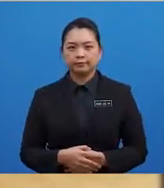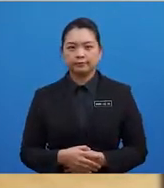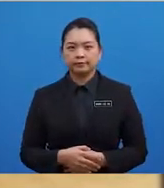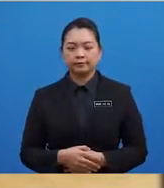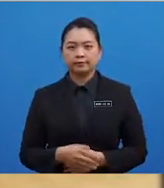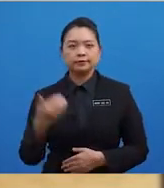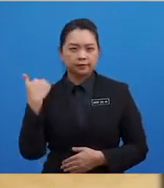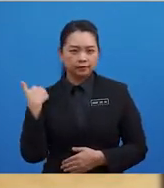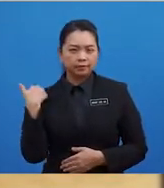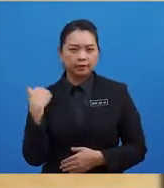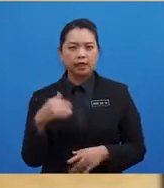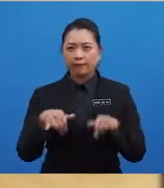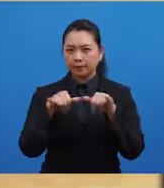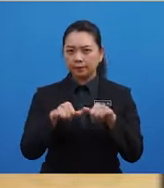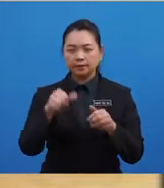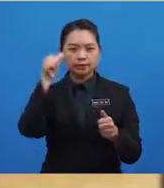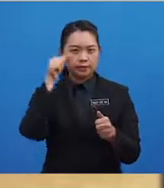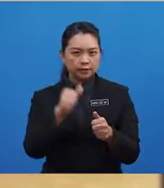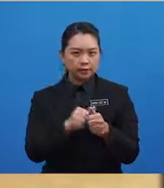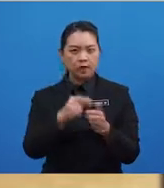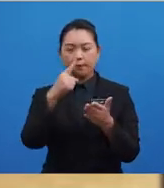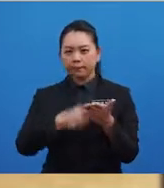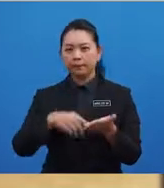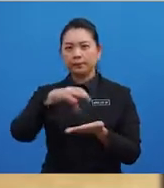Adakah anda masih ingat lagi tentang apa yang kita pelajari?